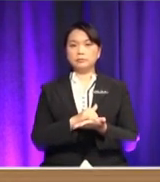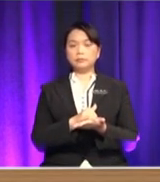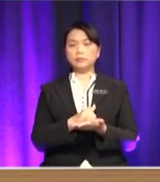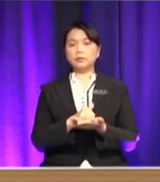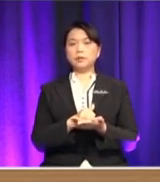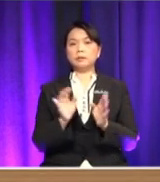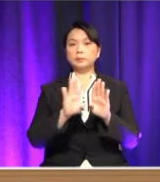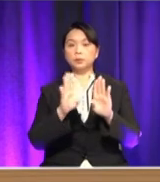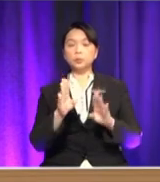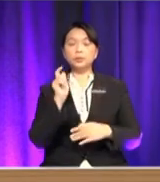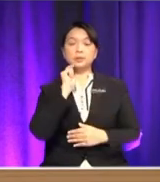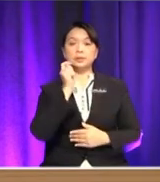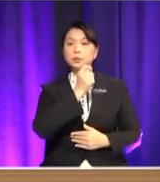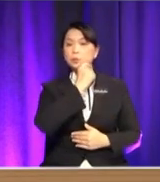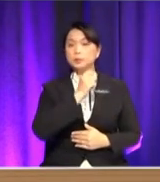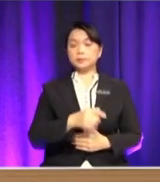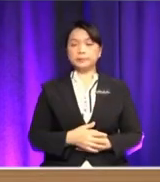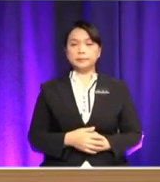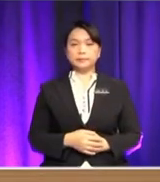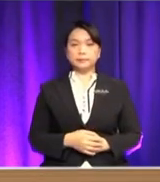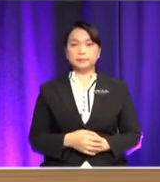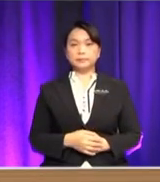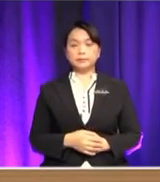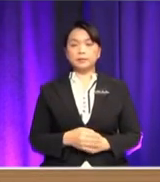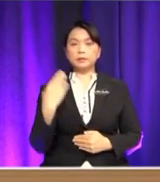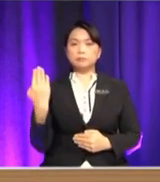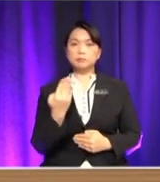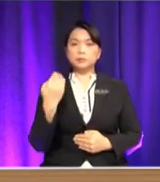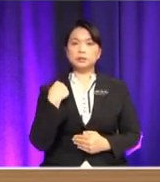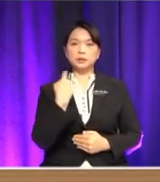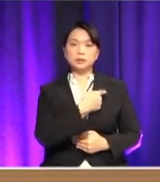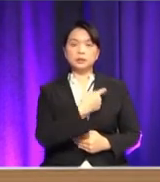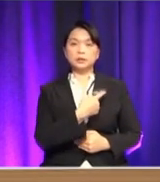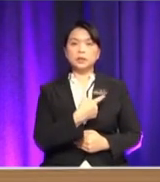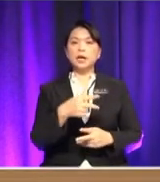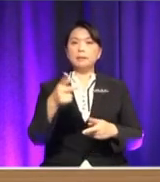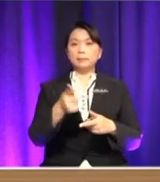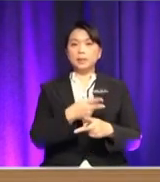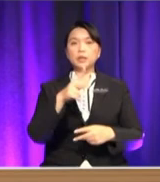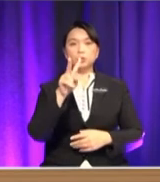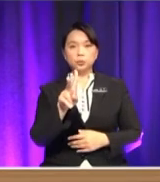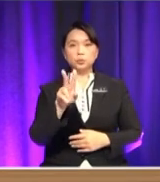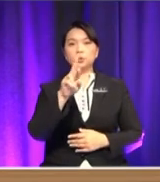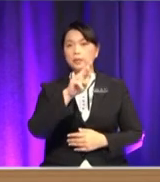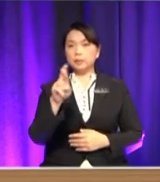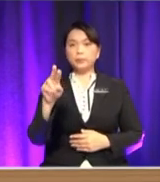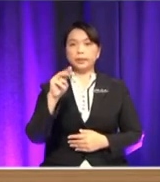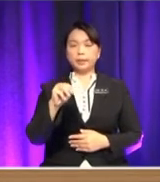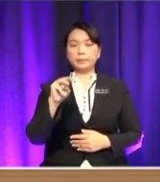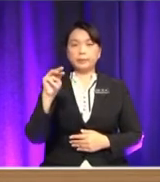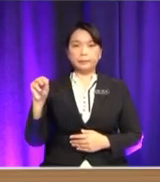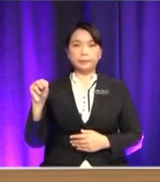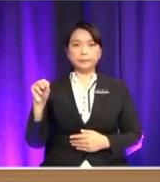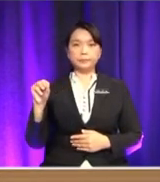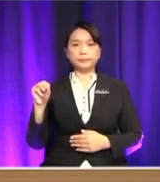glansa tambah2 dia biasa kita pakai Duo ribu mm yang diambil dari pada ujung ke ujung